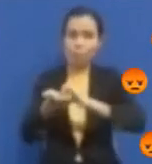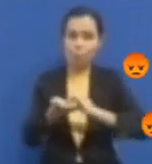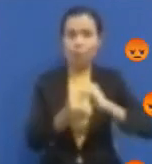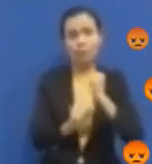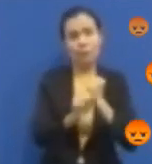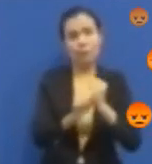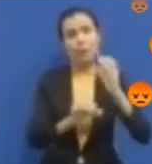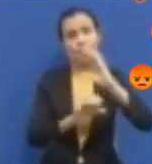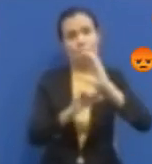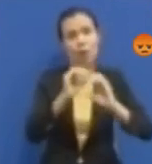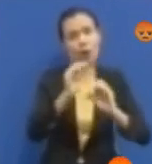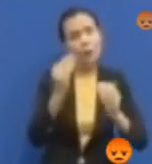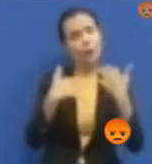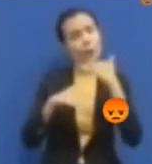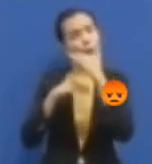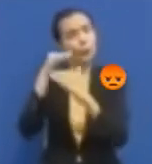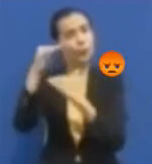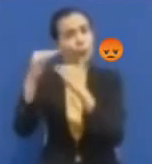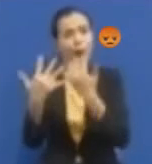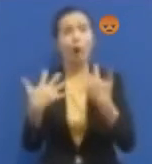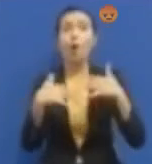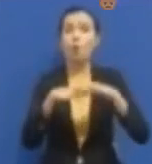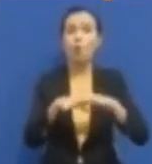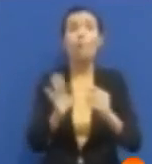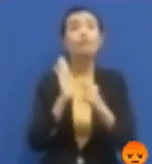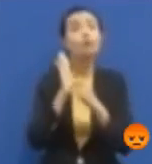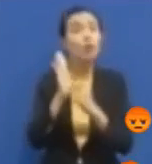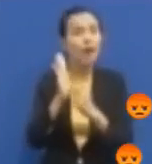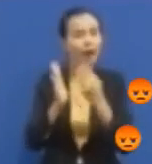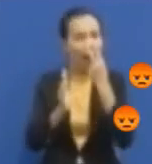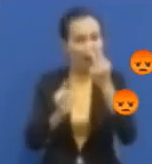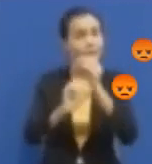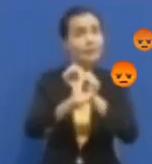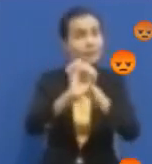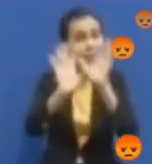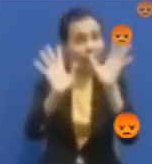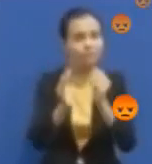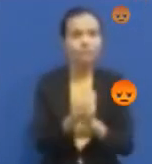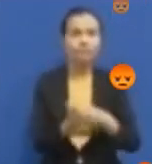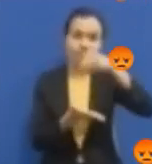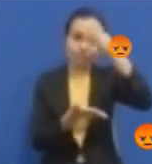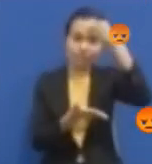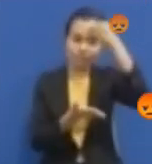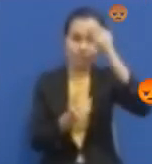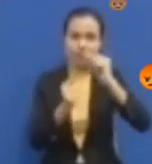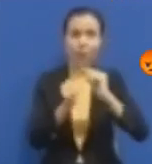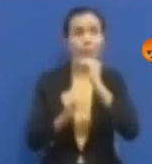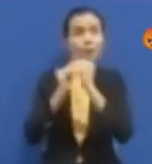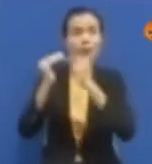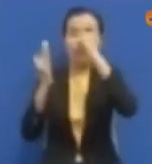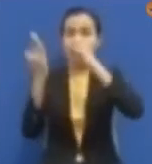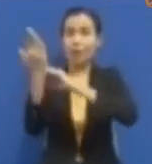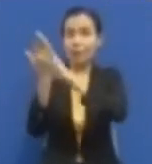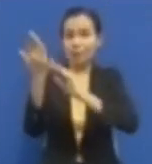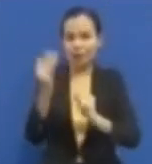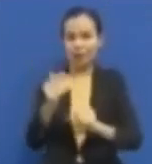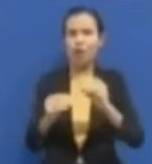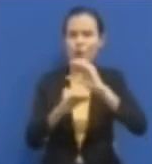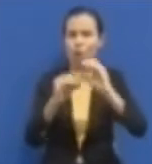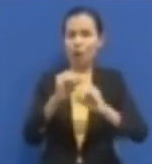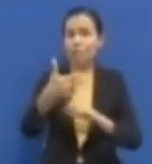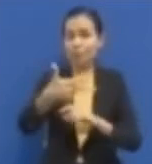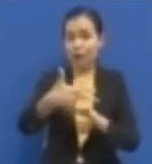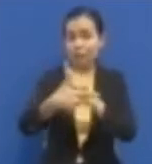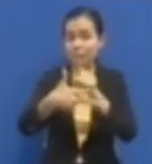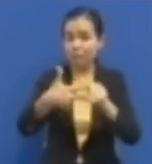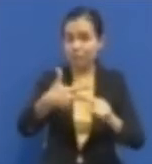ที่จะปฏิรูปร่วมกันผมขออนุญาตยกตัวอย่างเป็นรูปธรรมนะครับเช่นการปฏิรูปการศึกษาของประเทศเราเริ่มด้วย3โครงการดีไหมโ